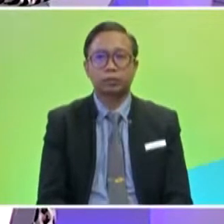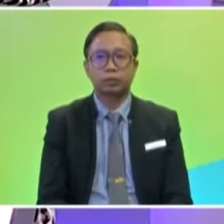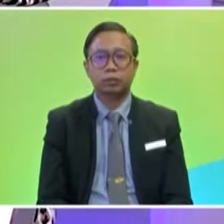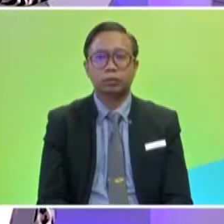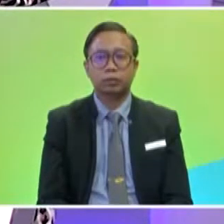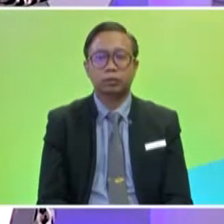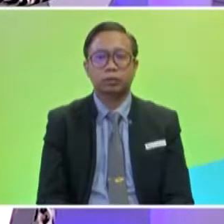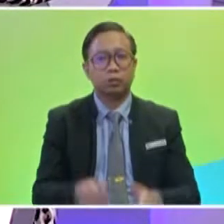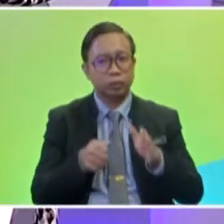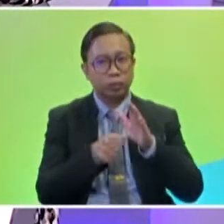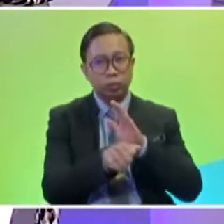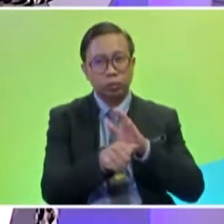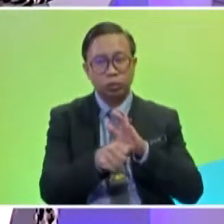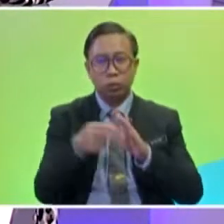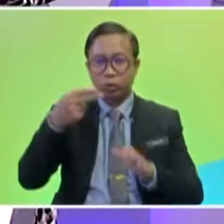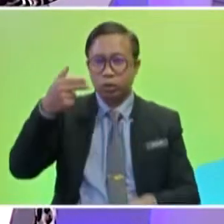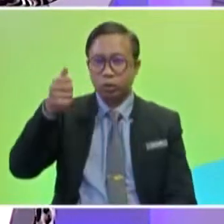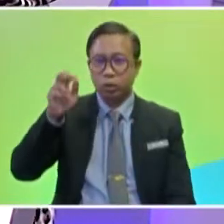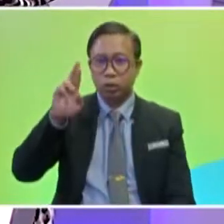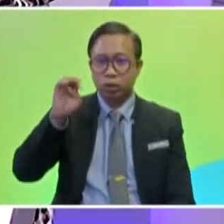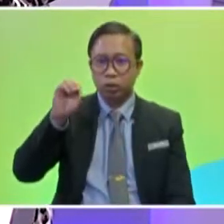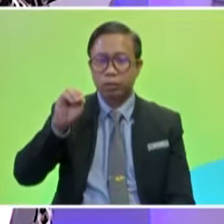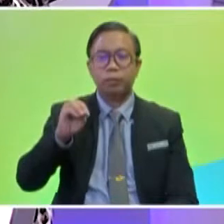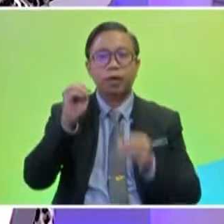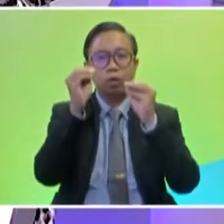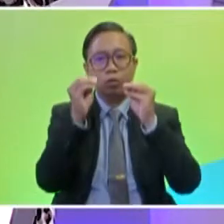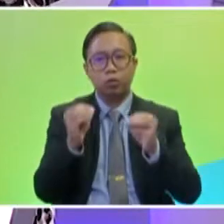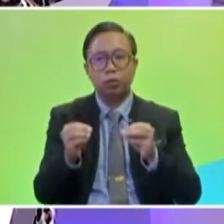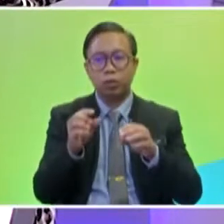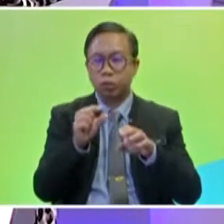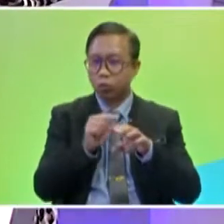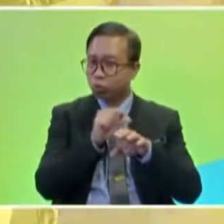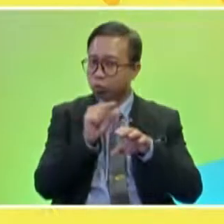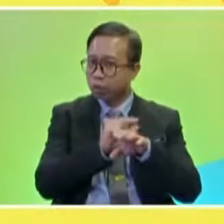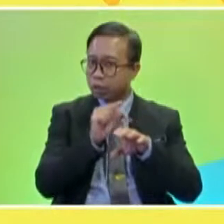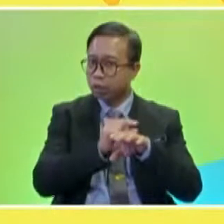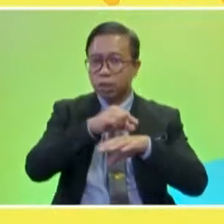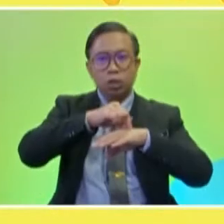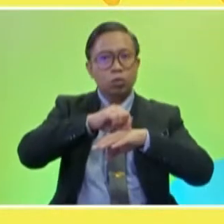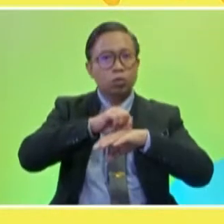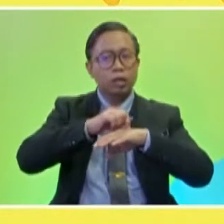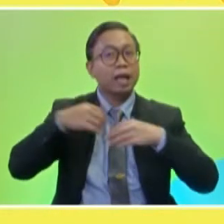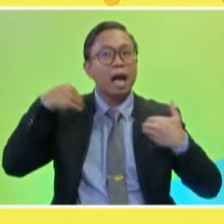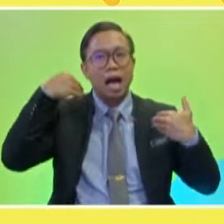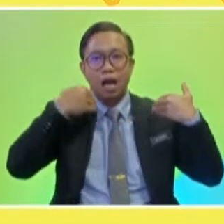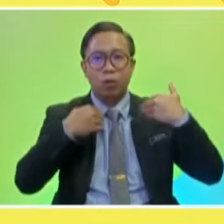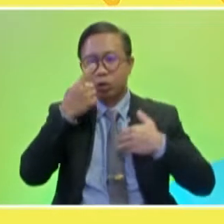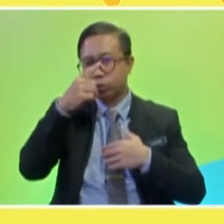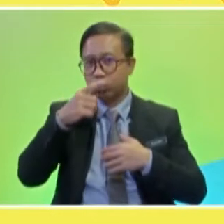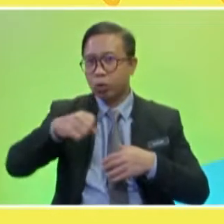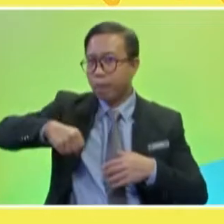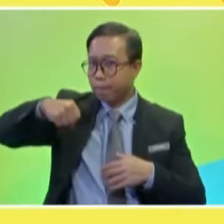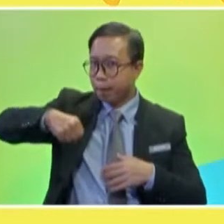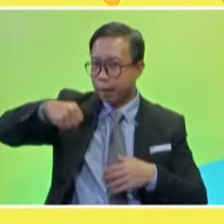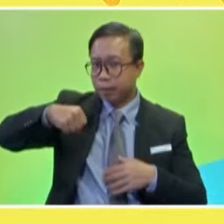Hai pemburuan haram yaitu contohnya manusia menggunakan kulit hewan untuk dijadikannya baik-baik tanyain